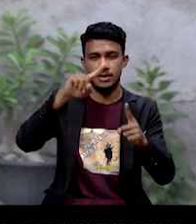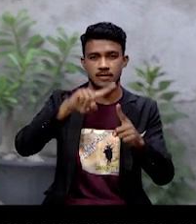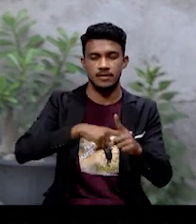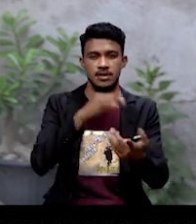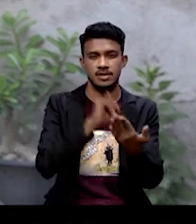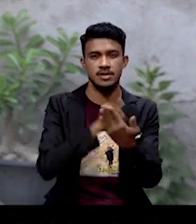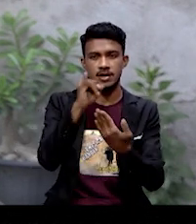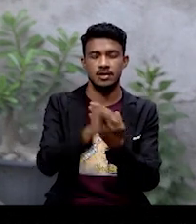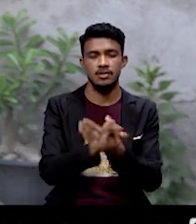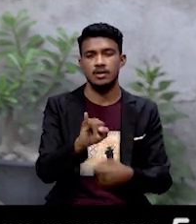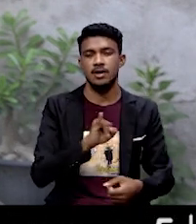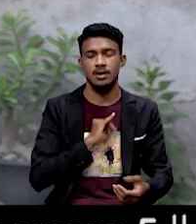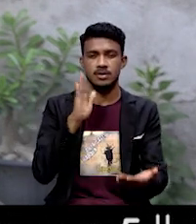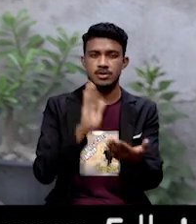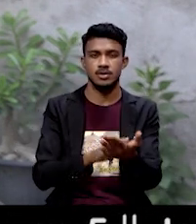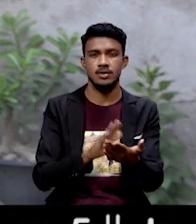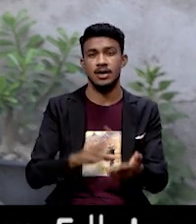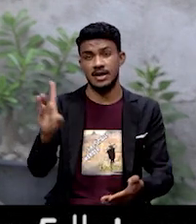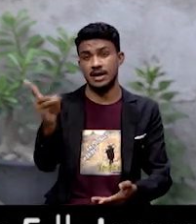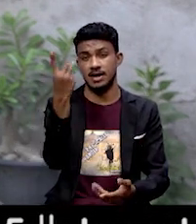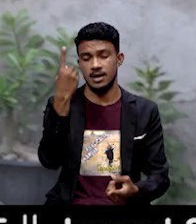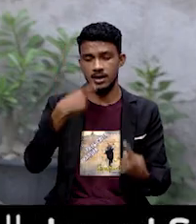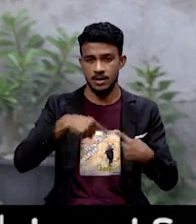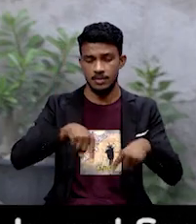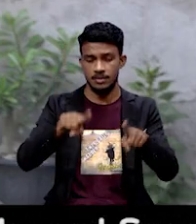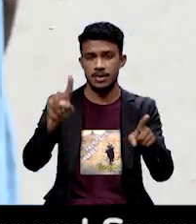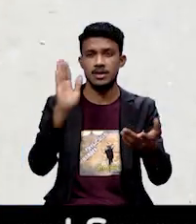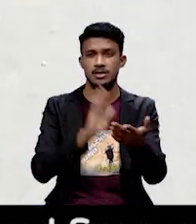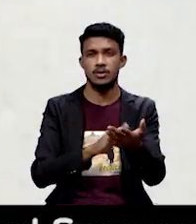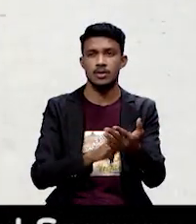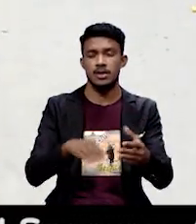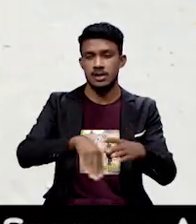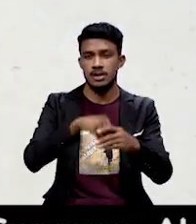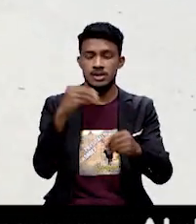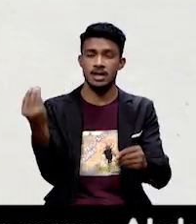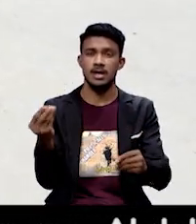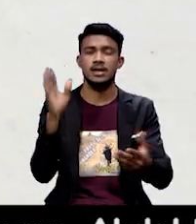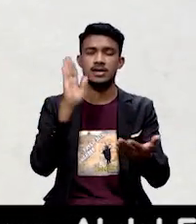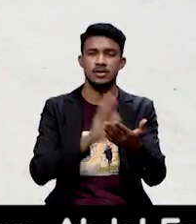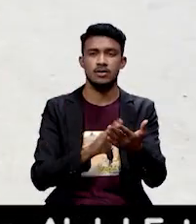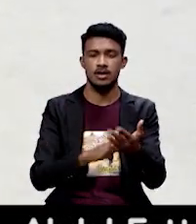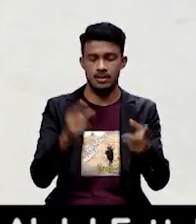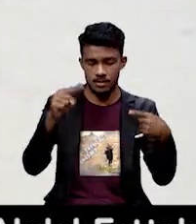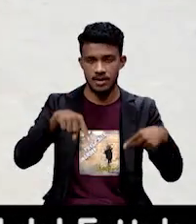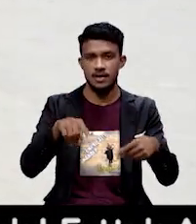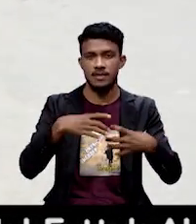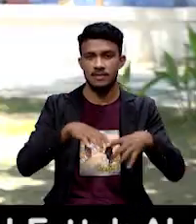fala. Dader, hawa sekolah, saya sekolah mafa. Tamat SD kelas 6.